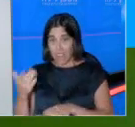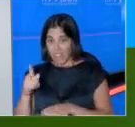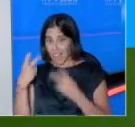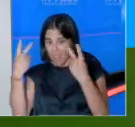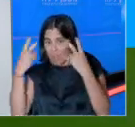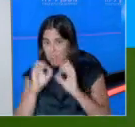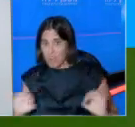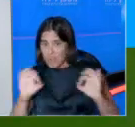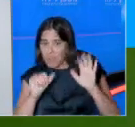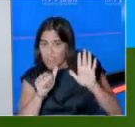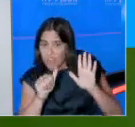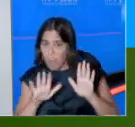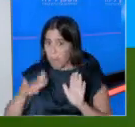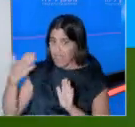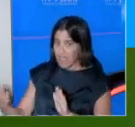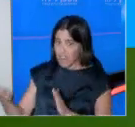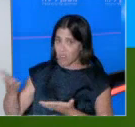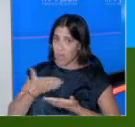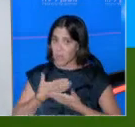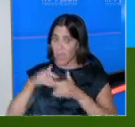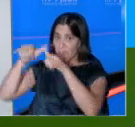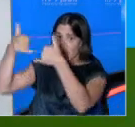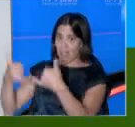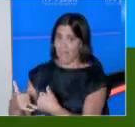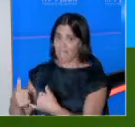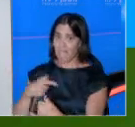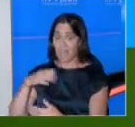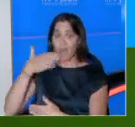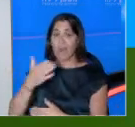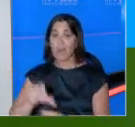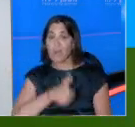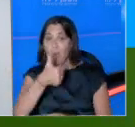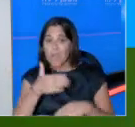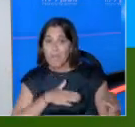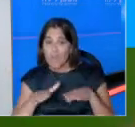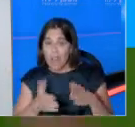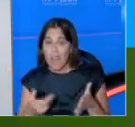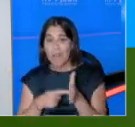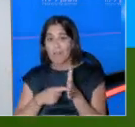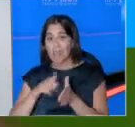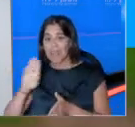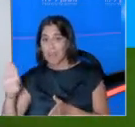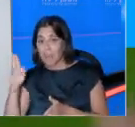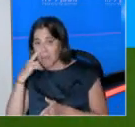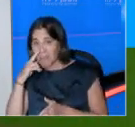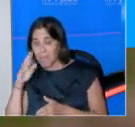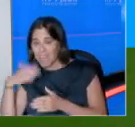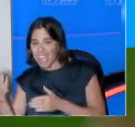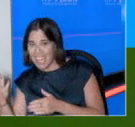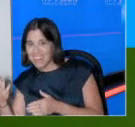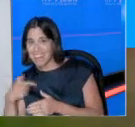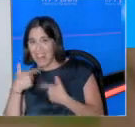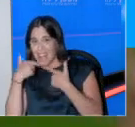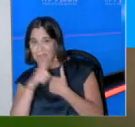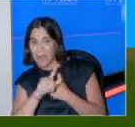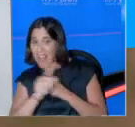כלום 6 מנדטים שלו, ובצד השני הוא מקבל את גביע הזהב, הוא הולך להיות ראש ממשלה. ראש ממשלה, ולכן כן. נתניהו מצד אחד מנסה להסביר לו אל תעשה את זה,